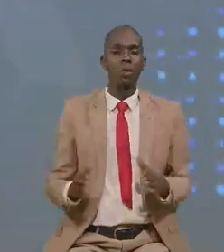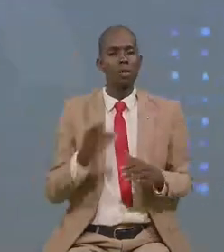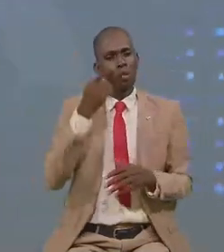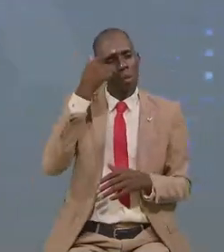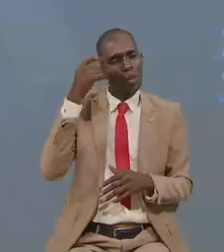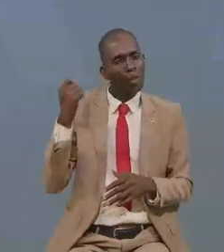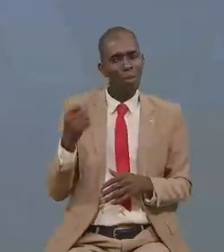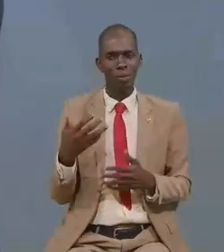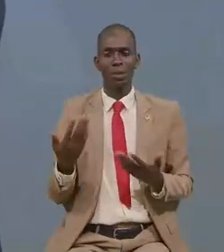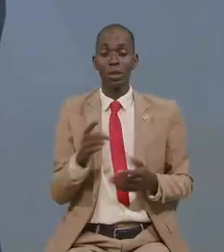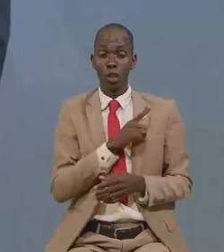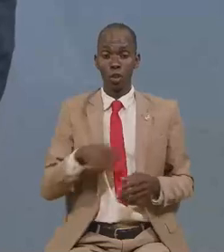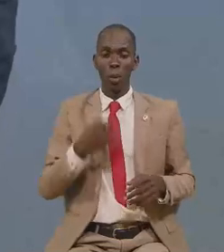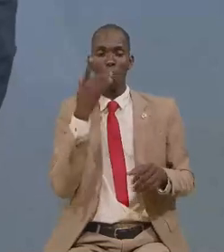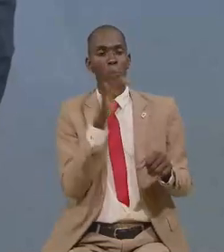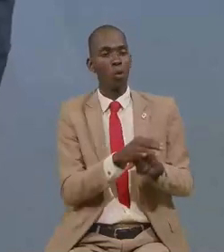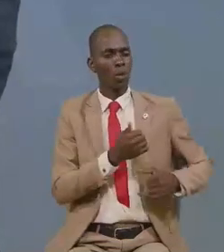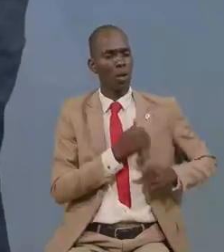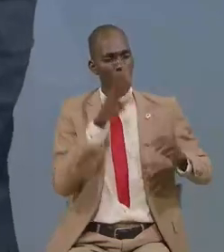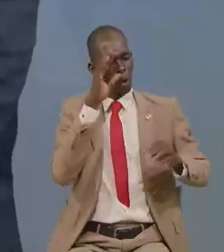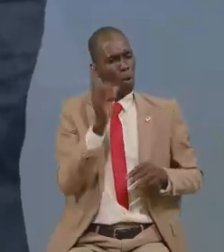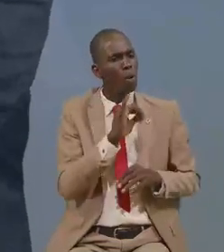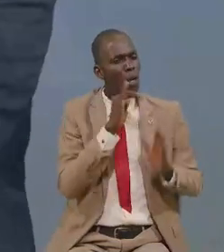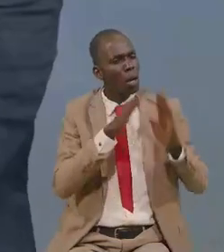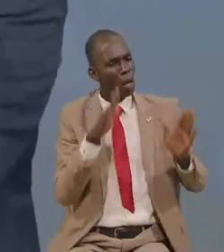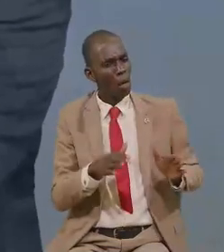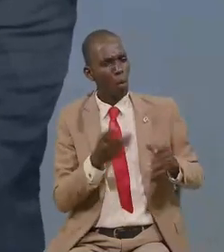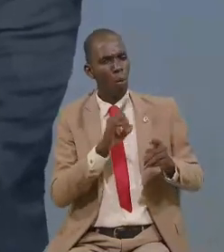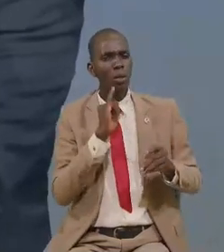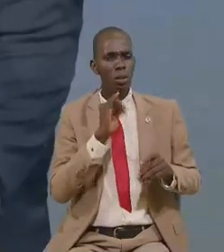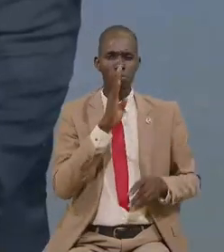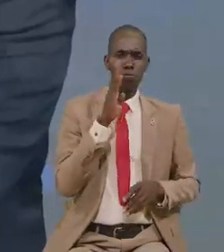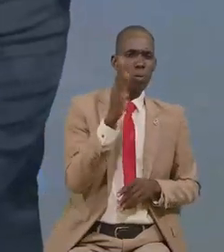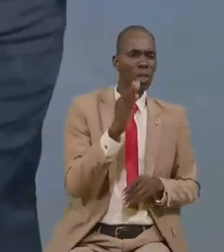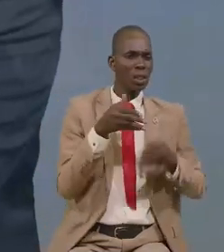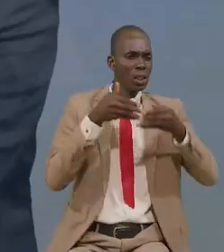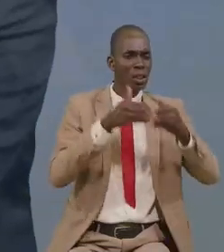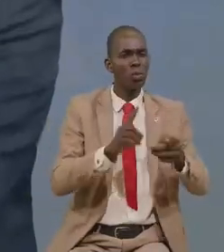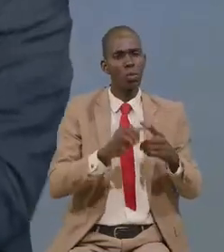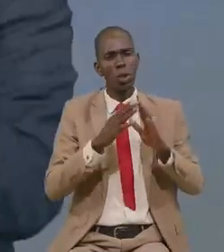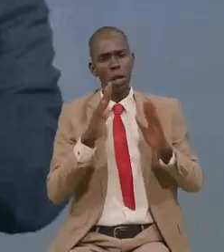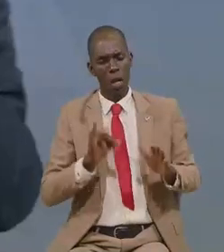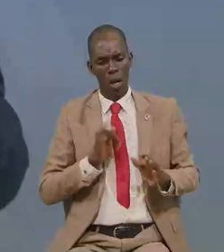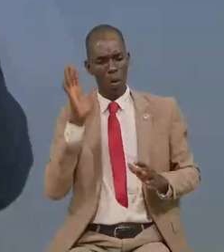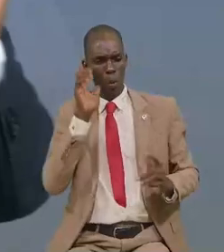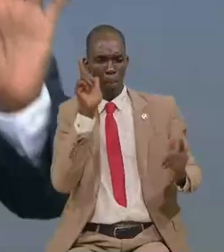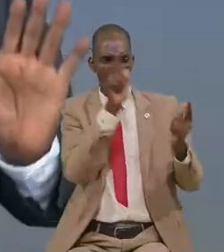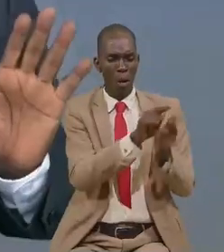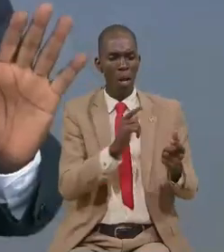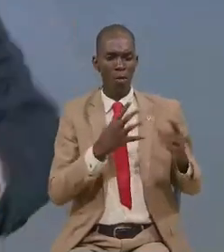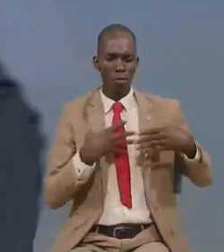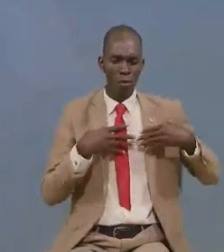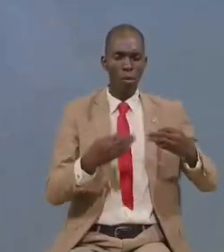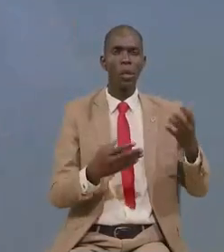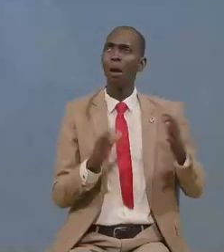Seigneur a dit, je vais venir. Où est ta maison? Où est la direction? Le chemin où? Je viens avec toi et je le guérirai. Il a dit, non, tu n'as pas